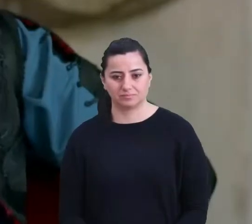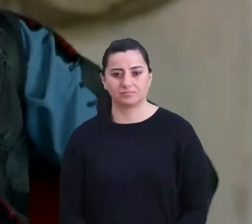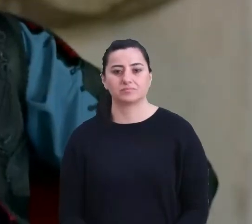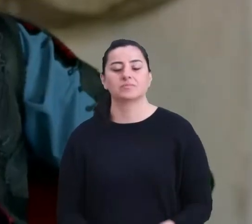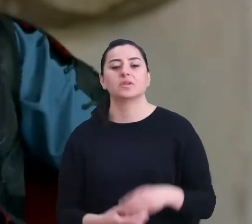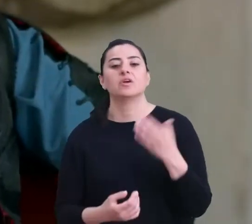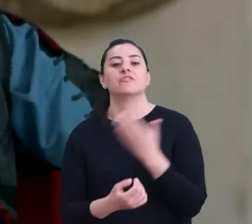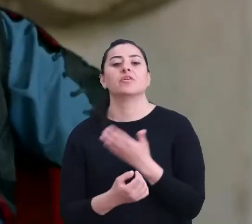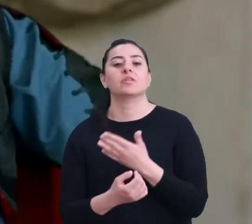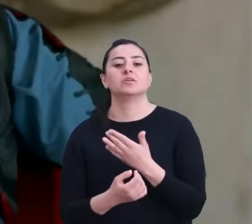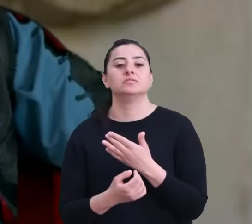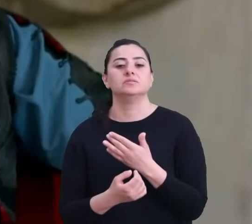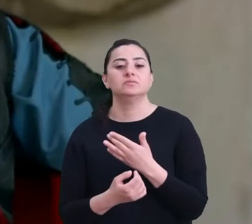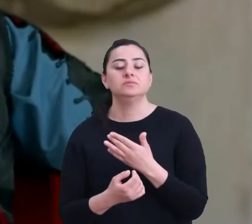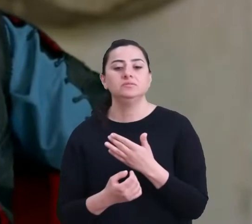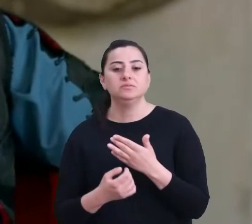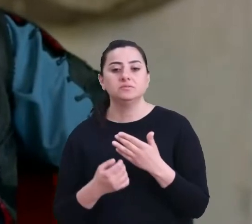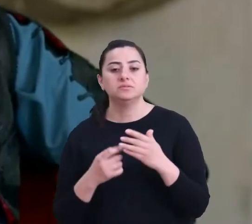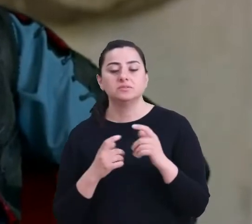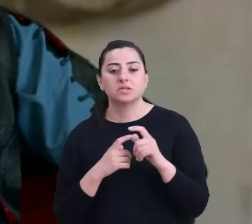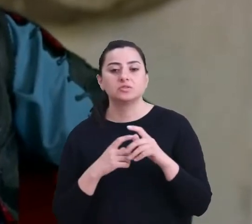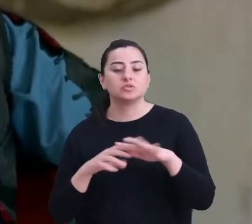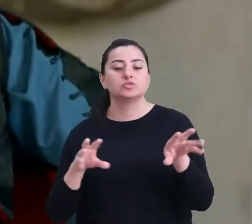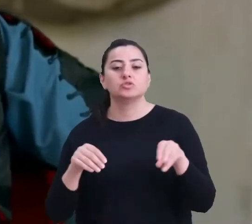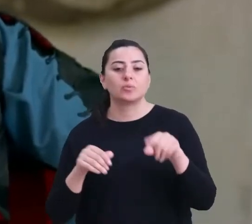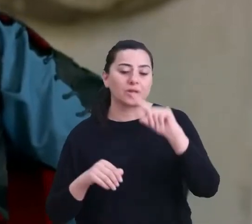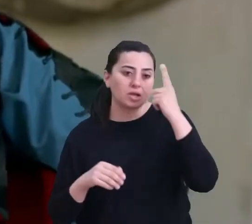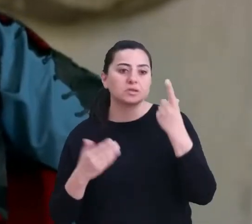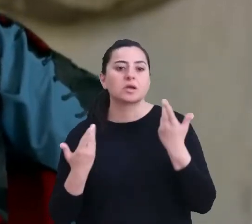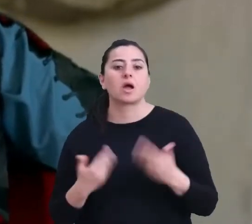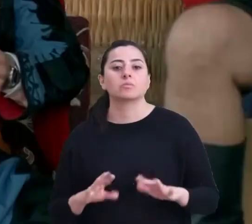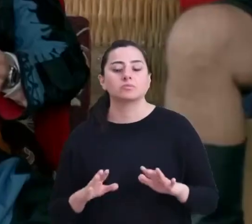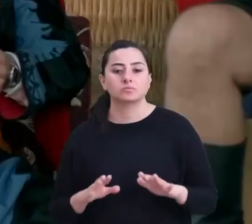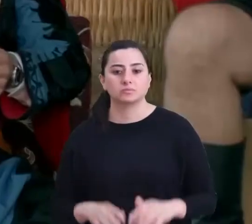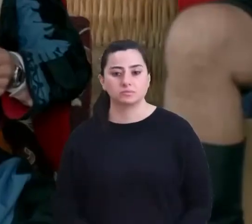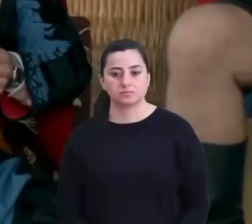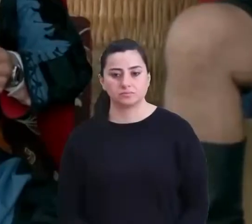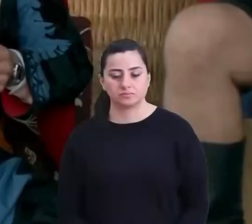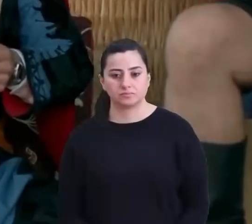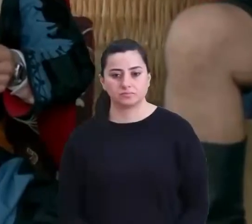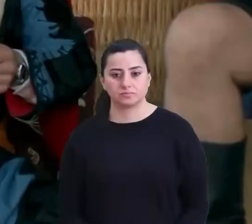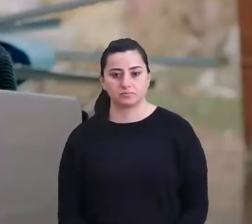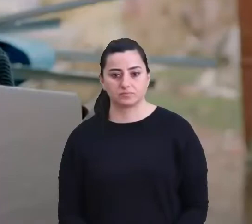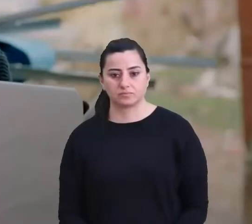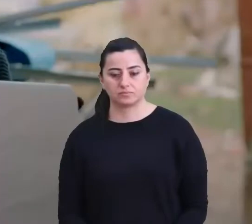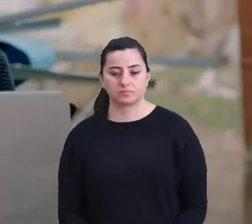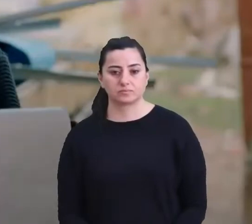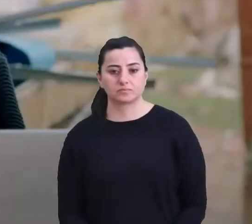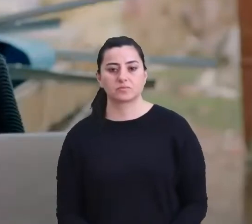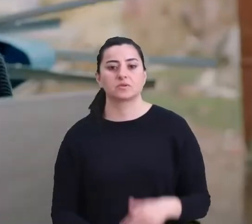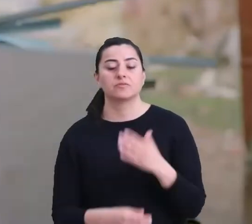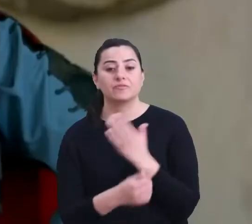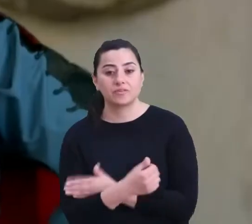Vatan demek... Takma saça üfledi. Sadece bir toprak parçası demek değildir arkadaşlar.